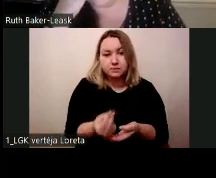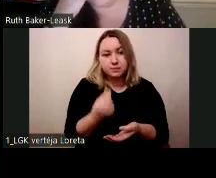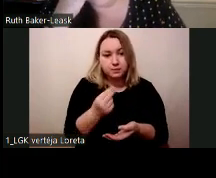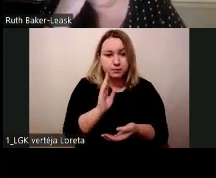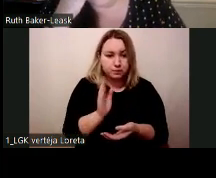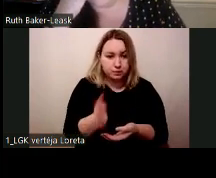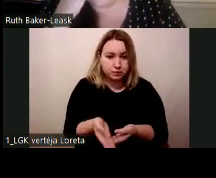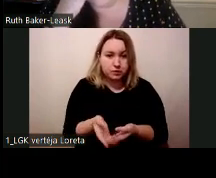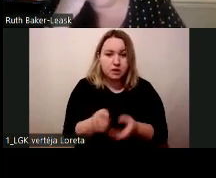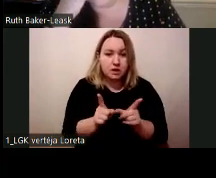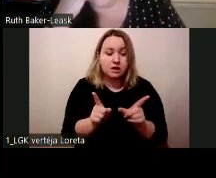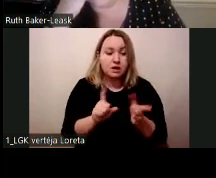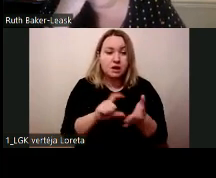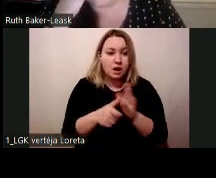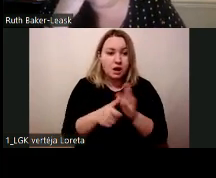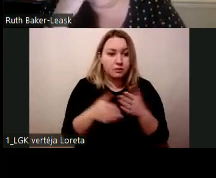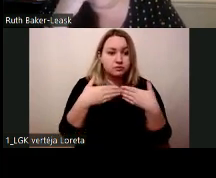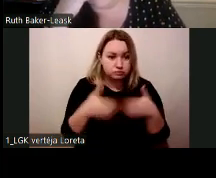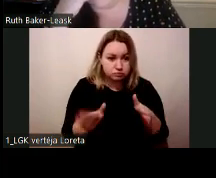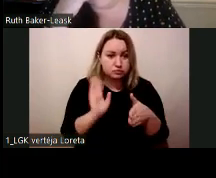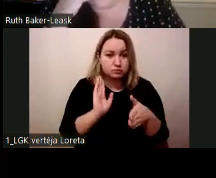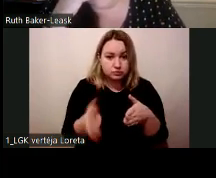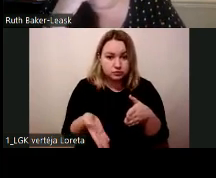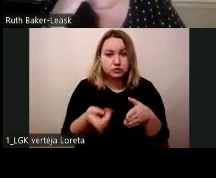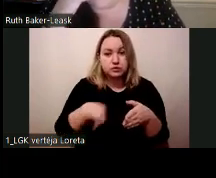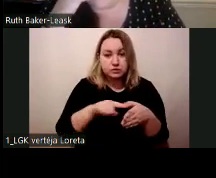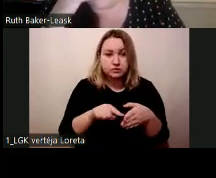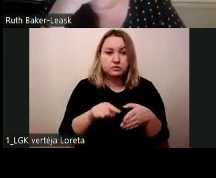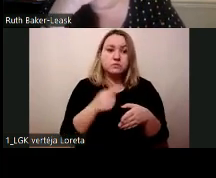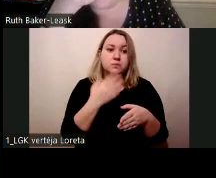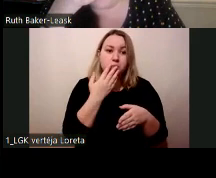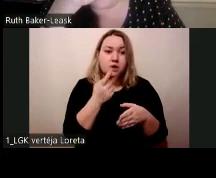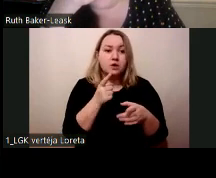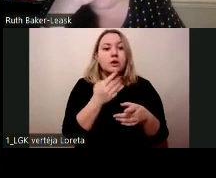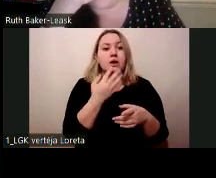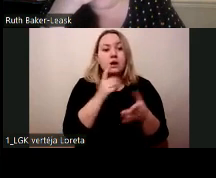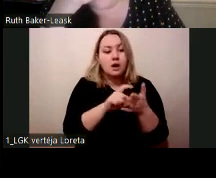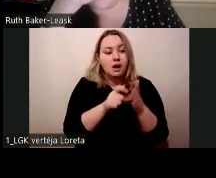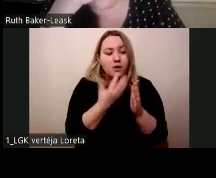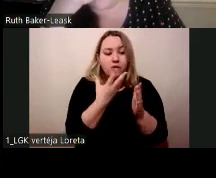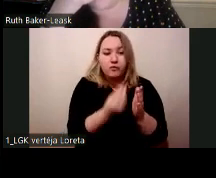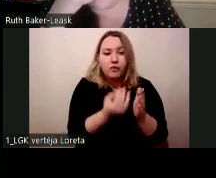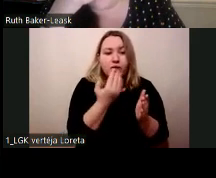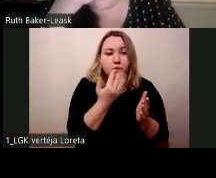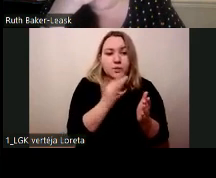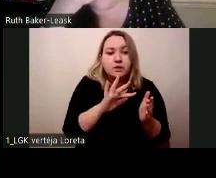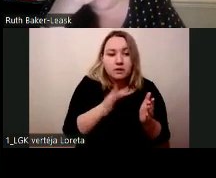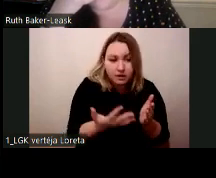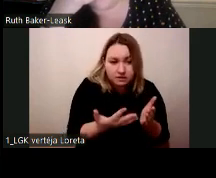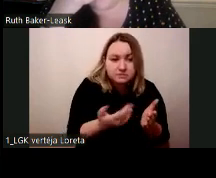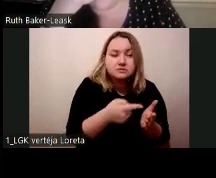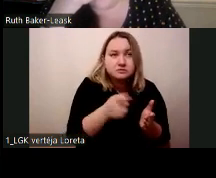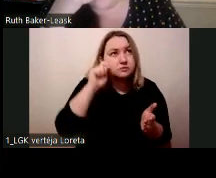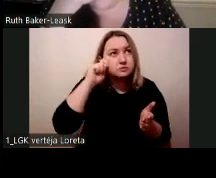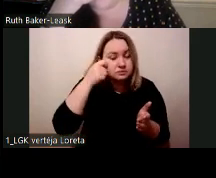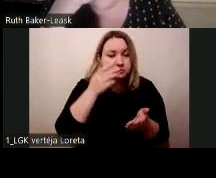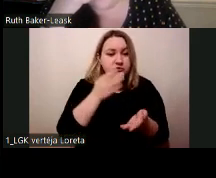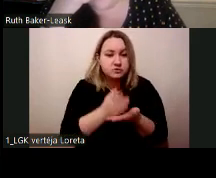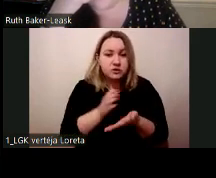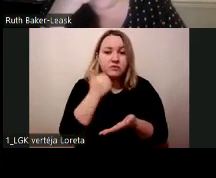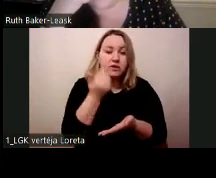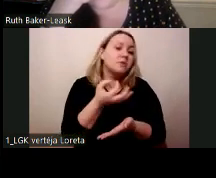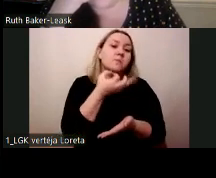aš atidarysiu kambarius, pažiūrėkite, koks jūsų yra kambario skaičius. Kelintas yra jūsų kambarys ir kai aš